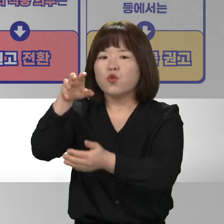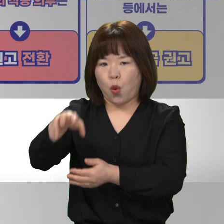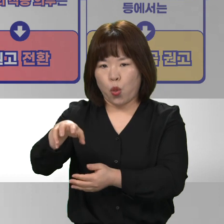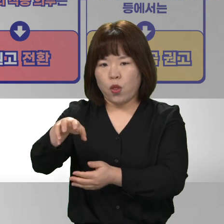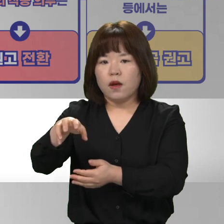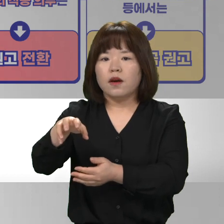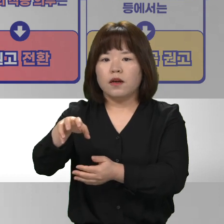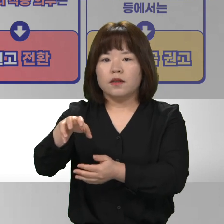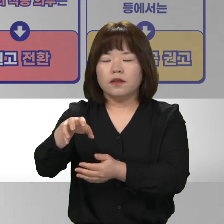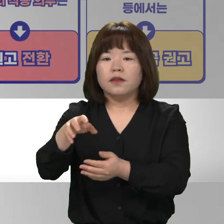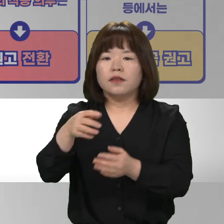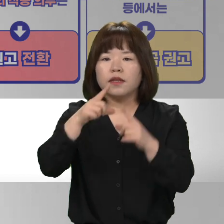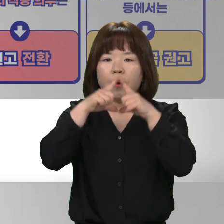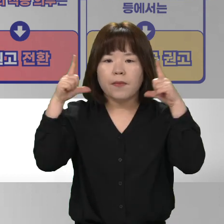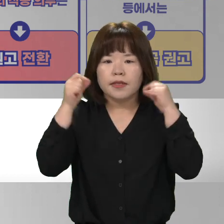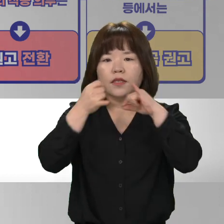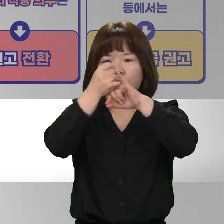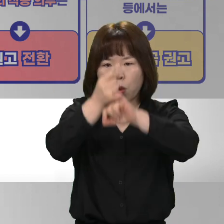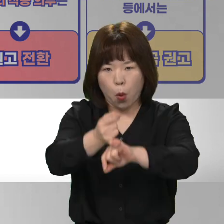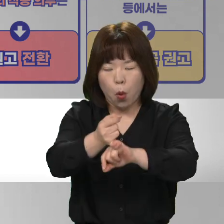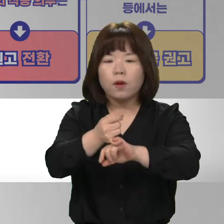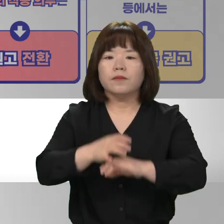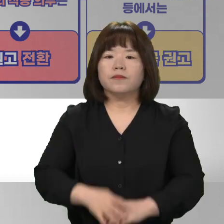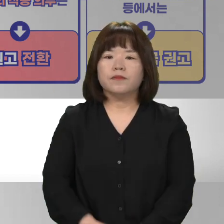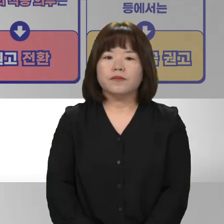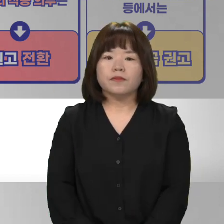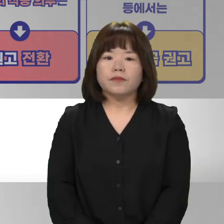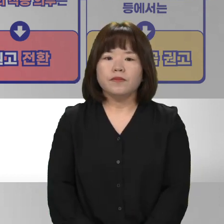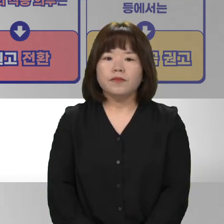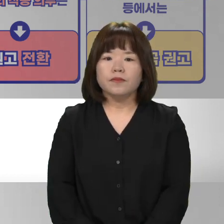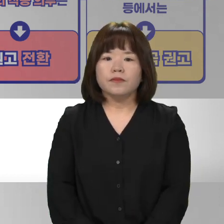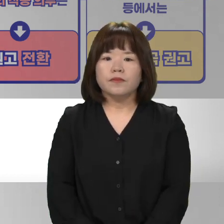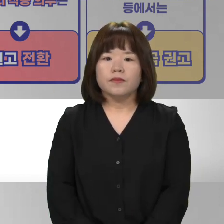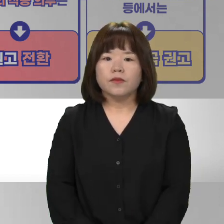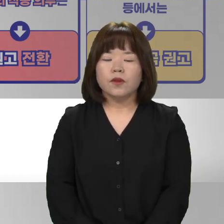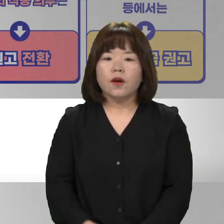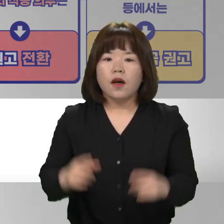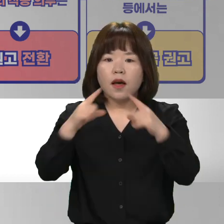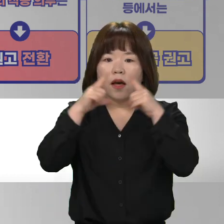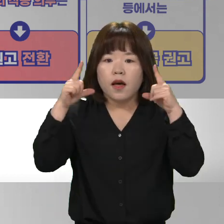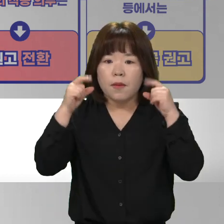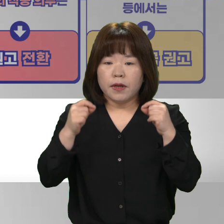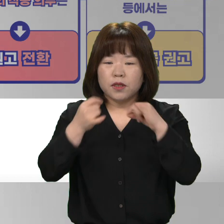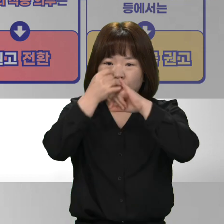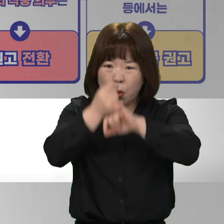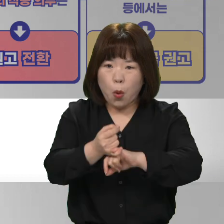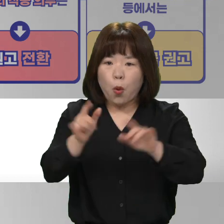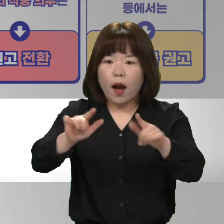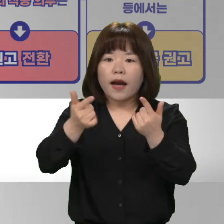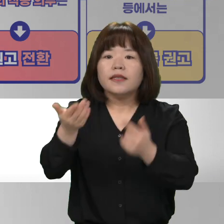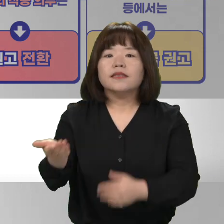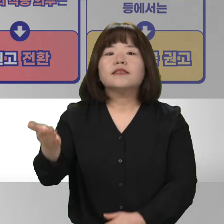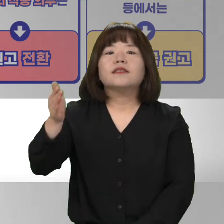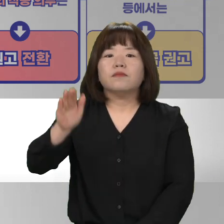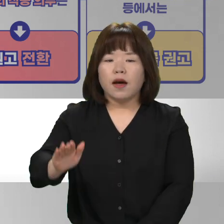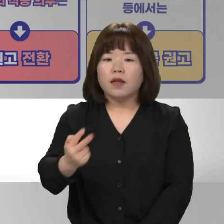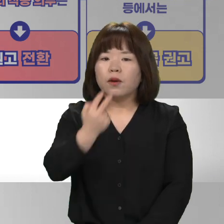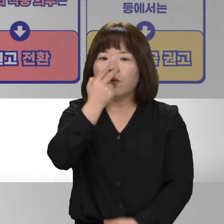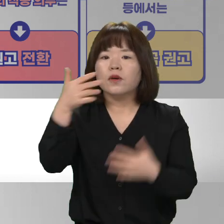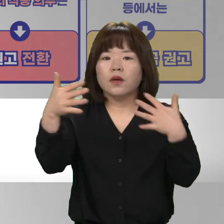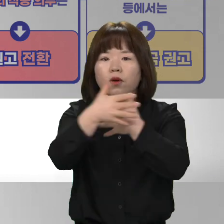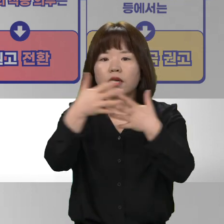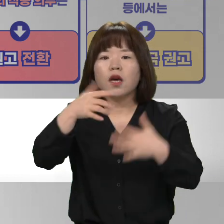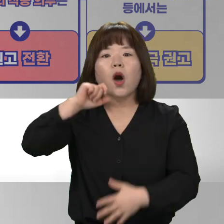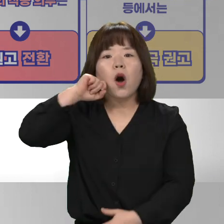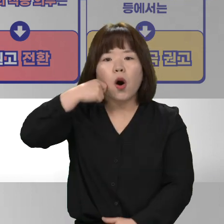시설에서는 여전히 의무적으로 신뢰 마스크를 착용하셔야 합니다 또 마스크 의무 착용 장소가 아니더라도 환기가